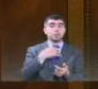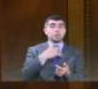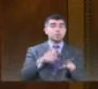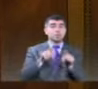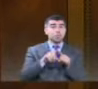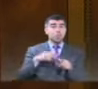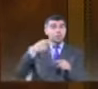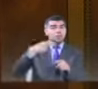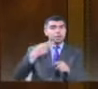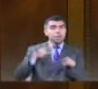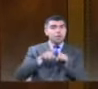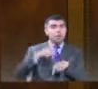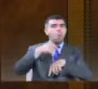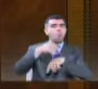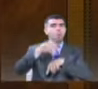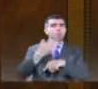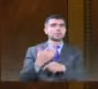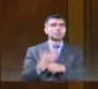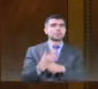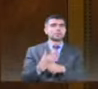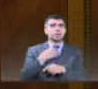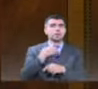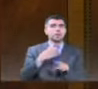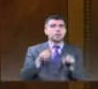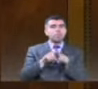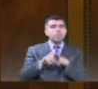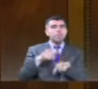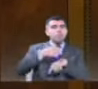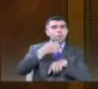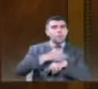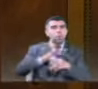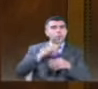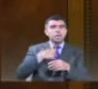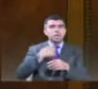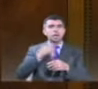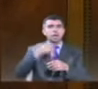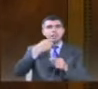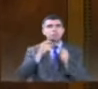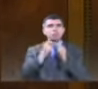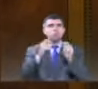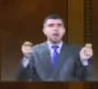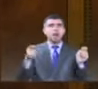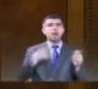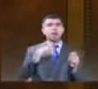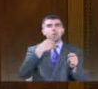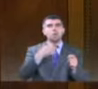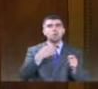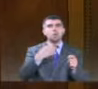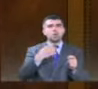نتكلموا في هادشي في الوقت اللي غيجيب نتيجة، أما إلا ما كانتش غادي تجي نتيجة غير باش نتسماو في الجرائد ديالنا، راه حنا تكلمنا هادي رجلة